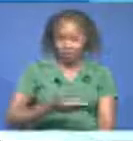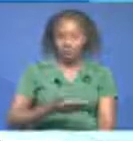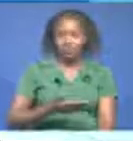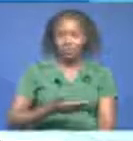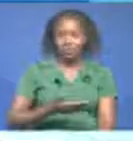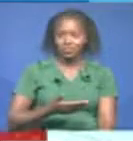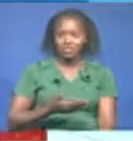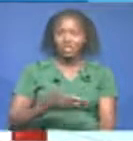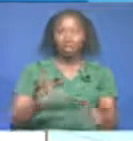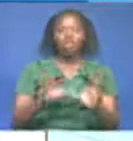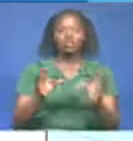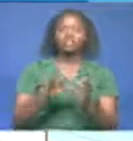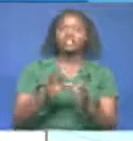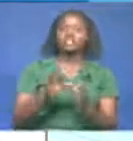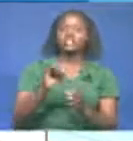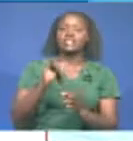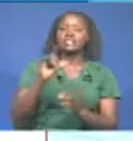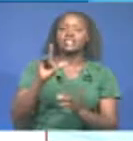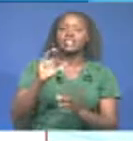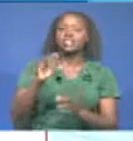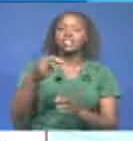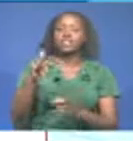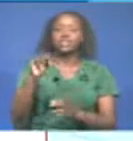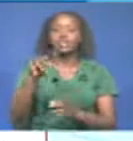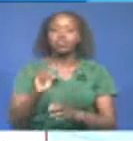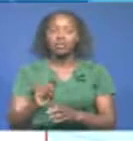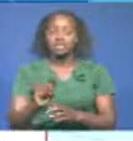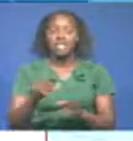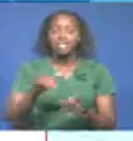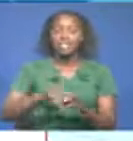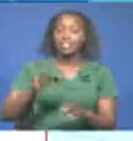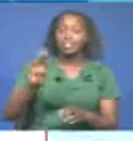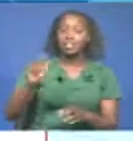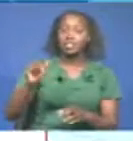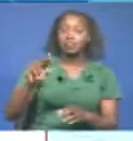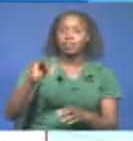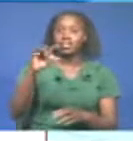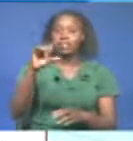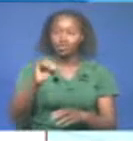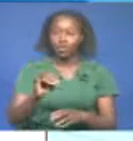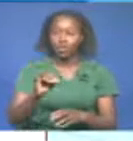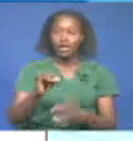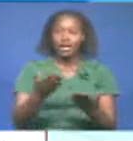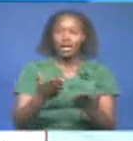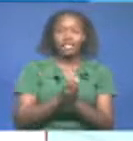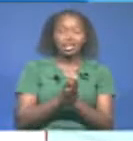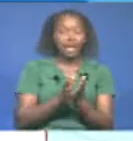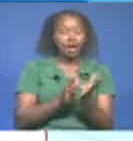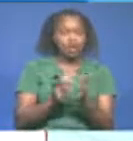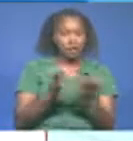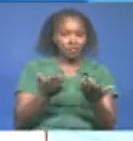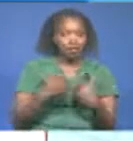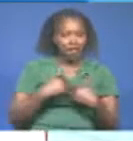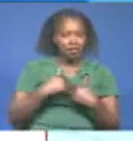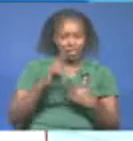Jamii ya Ilchamus inayoishi katika kaunti ya Baringo sasa itaweza kusoma Biblia kwa lahaja yao ya kiasili.